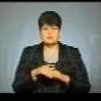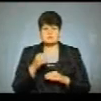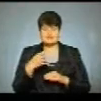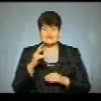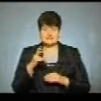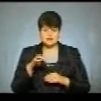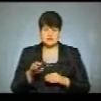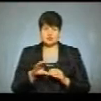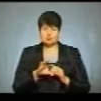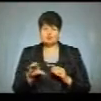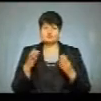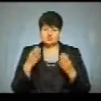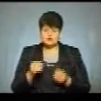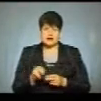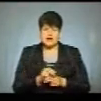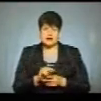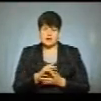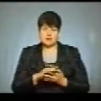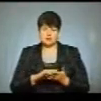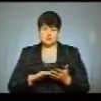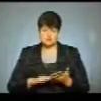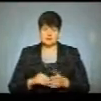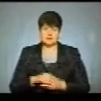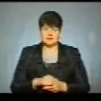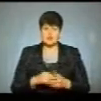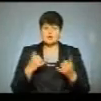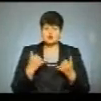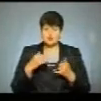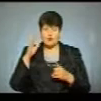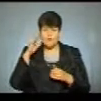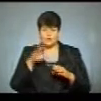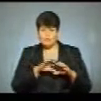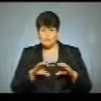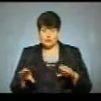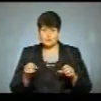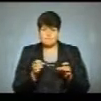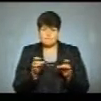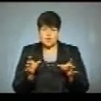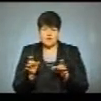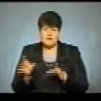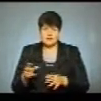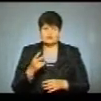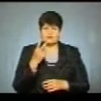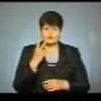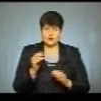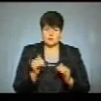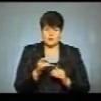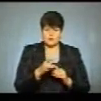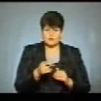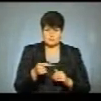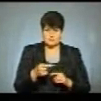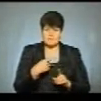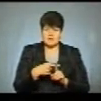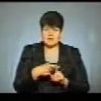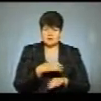ремонтують, повідомила речниця Тернопільводоканалу Наталія Федорців. Сьогодні водопроводи прорвало у двох мікрорайонах Тернополя. Це сталося на